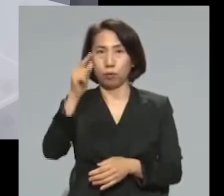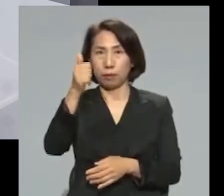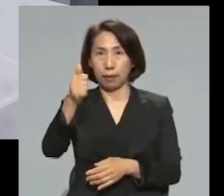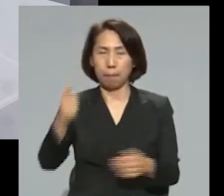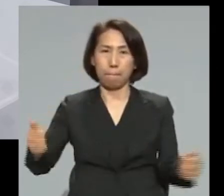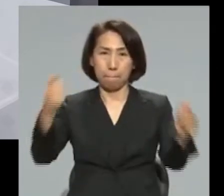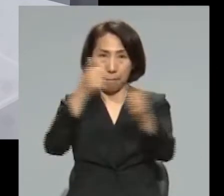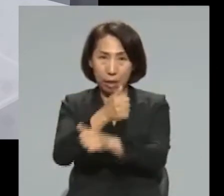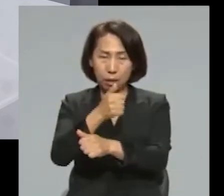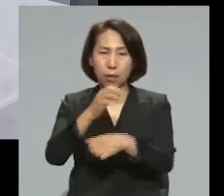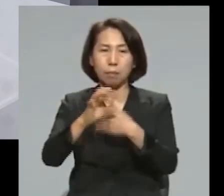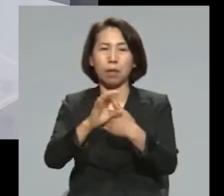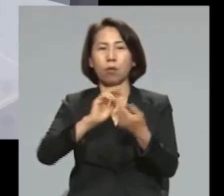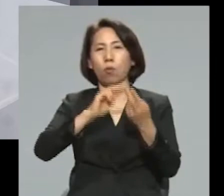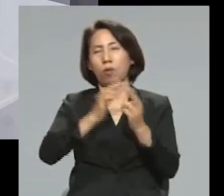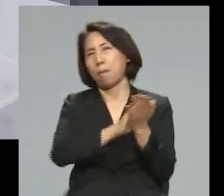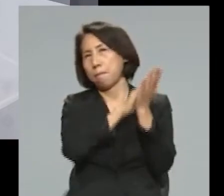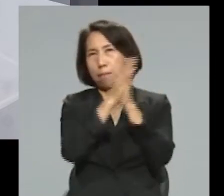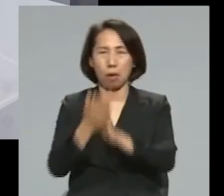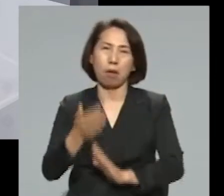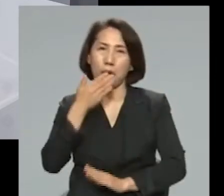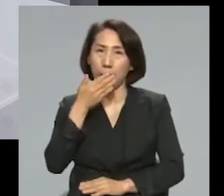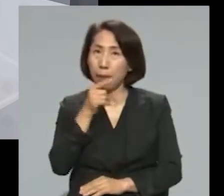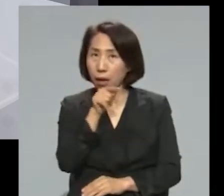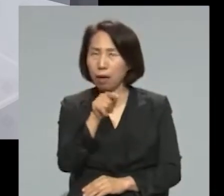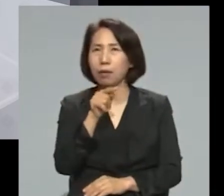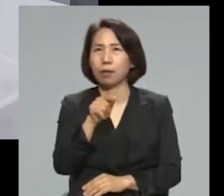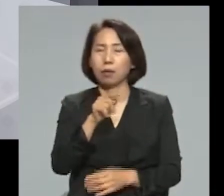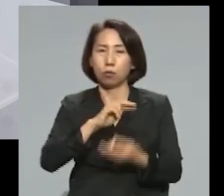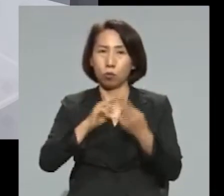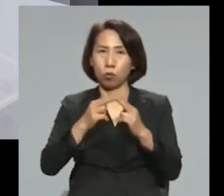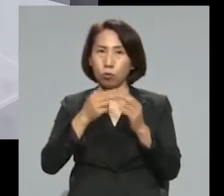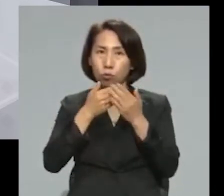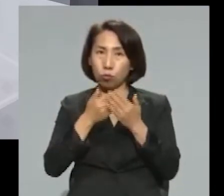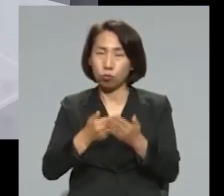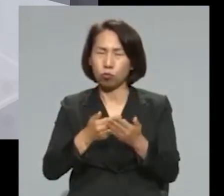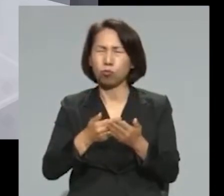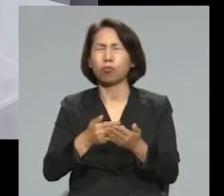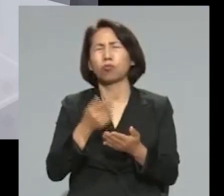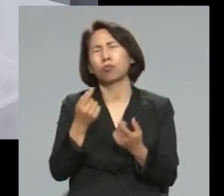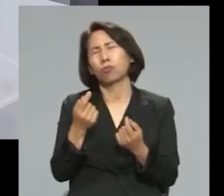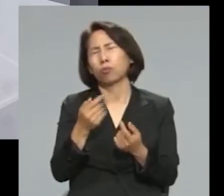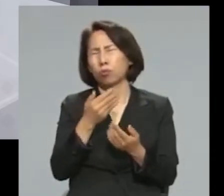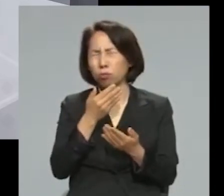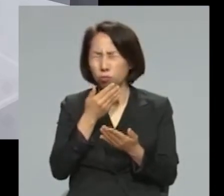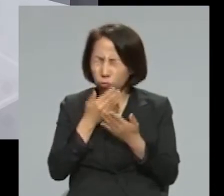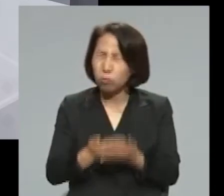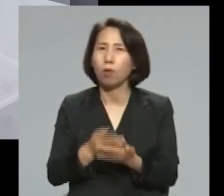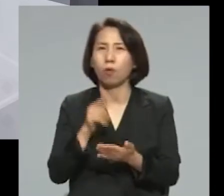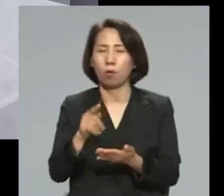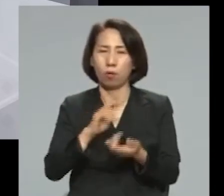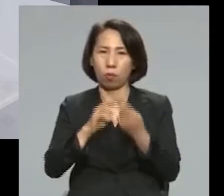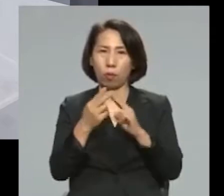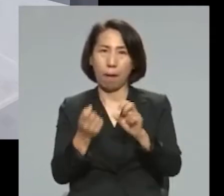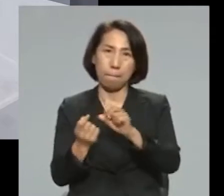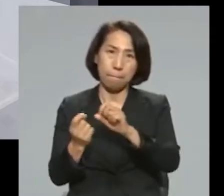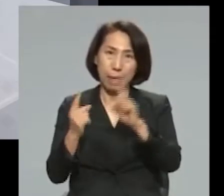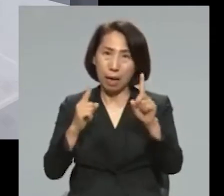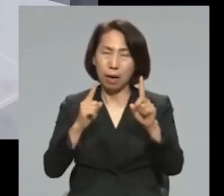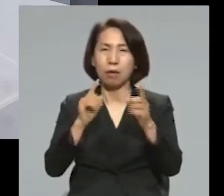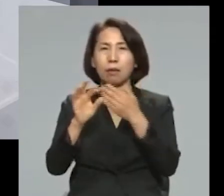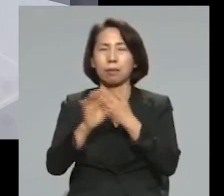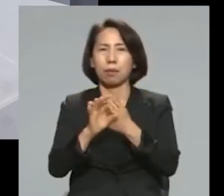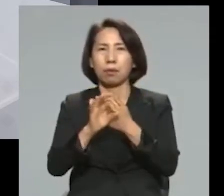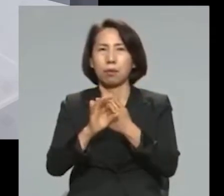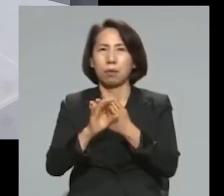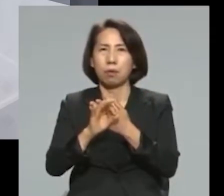바뀔 것입니다. 이번 군수 선거는 정말 중요합니다. 고령을 살리기 위해서는